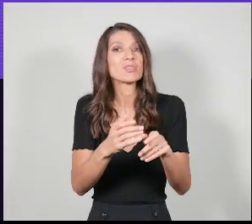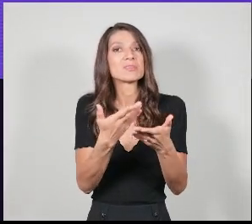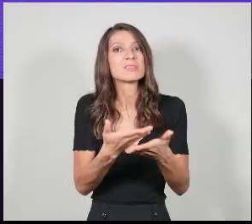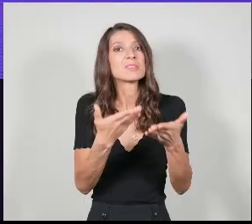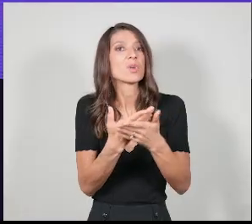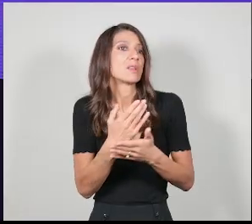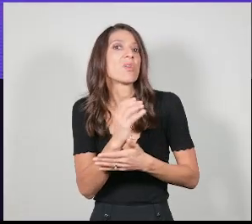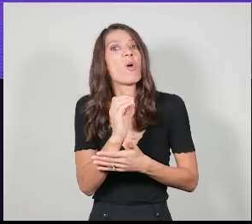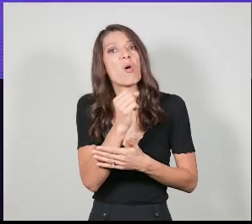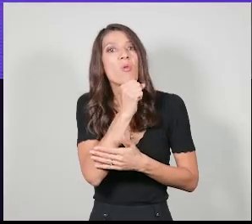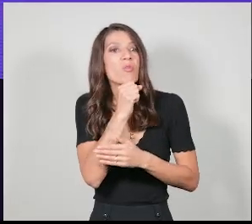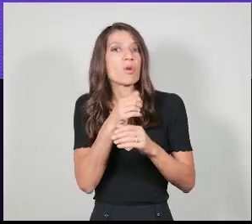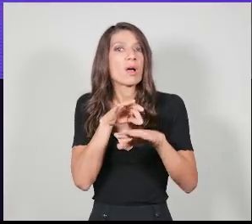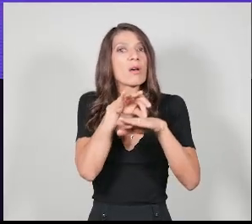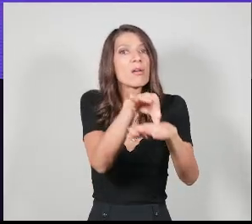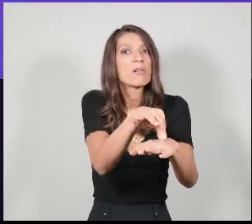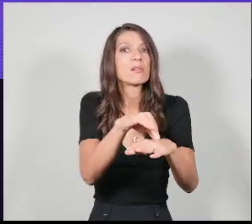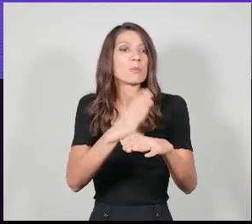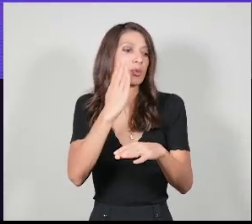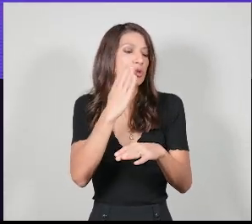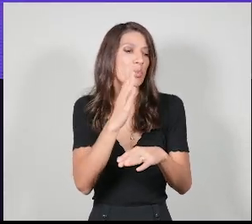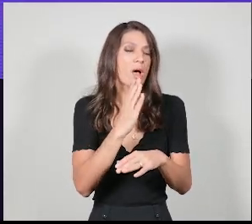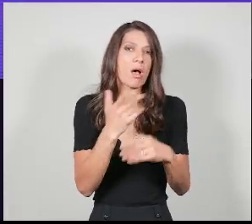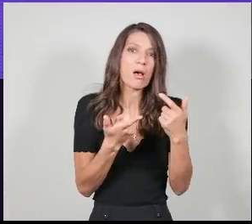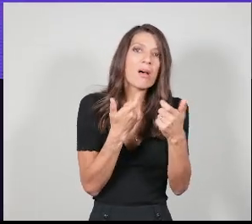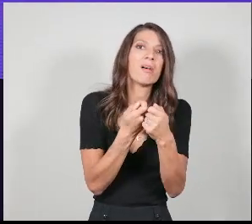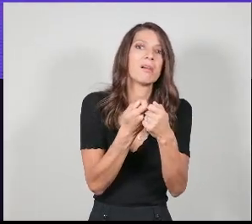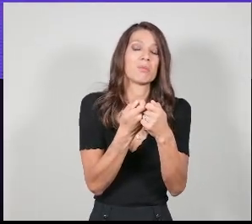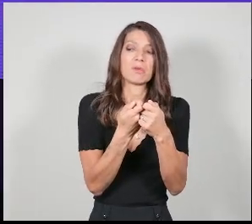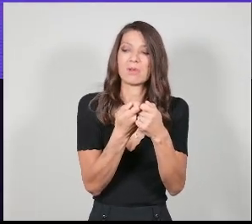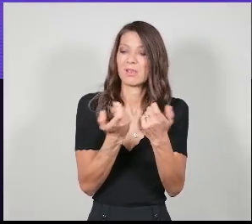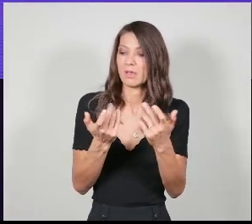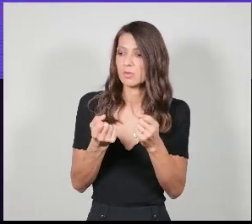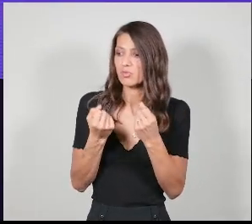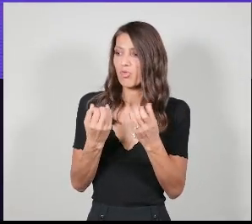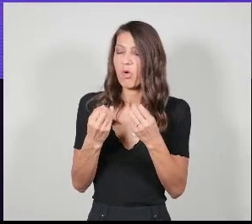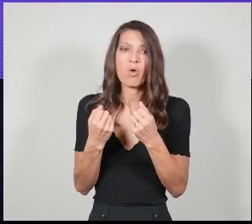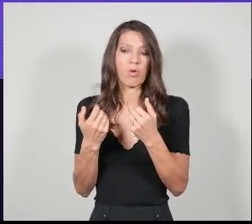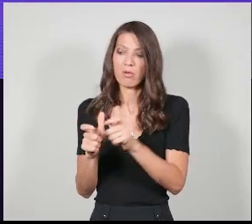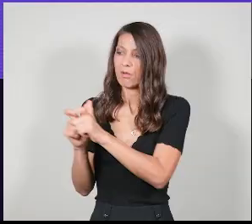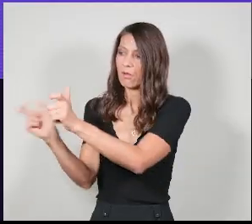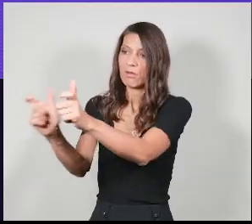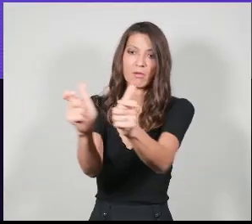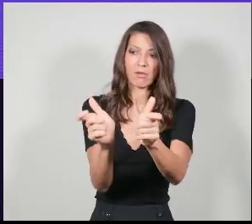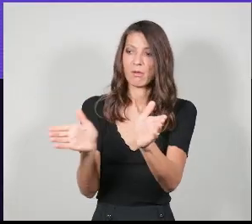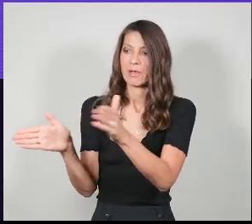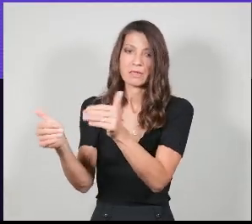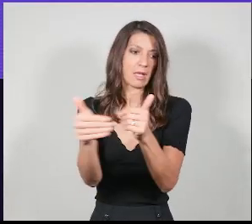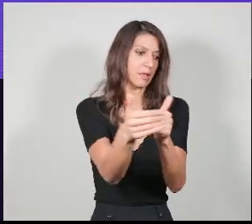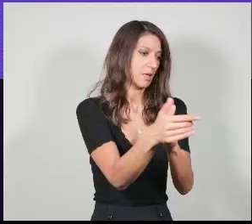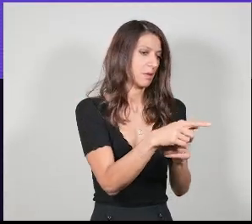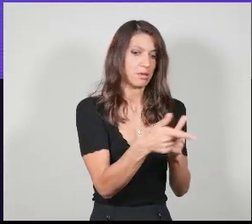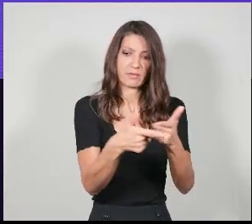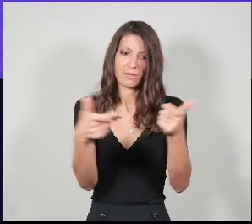besoins des personnes sur le terrain, très souvent, aujourd'hui, ces cadres et ces multiples cadres deviennent un frein à pouvoir